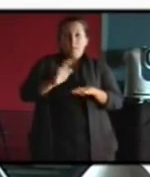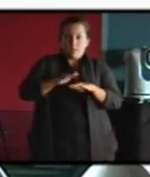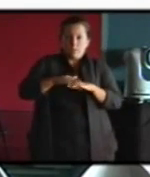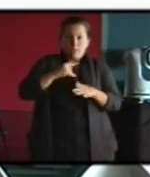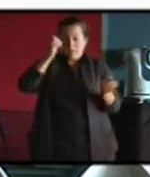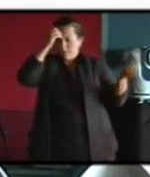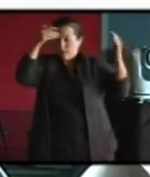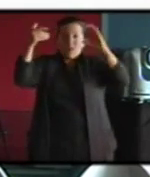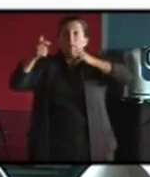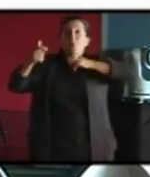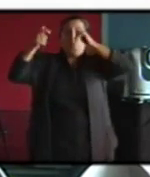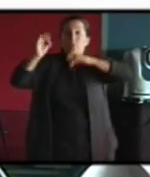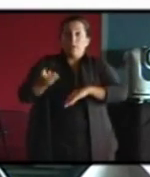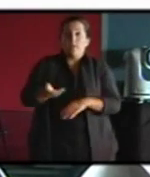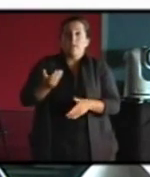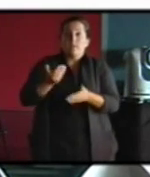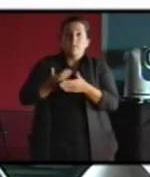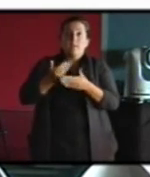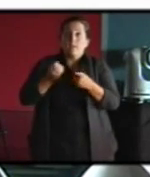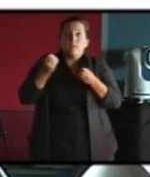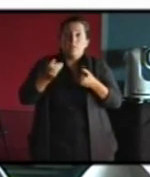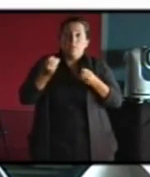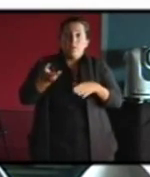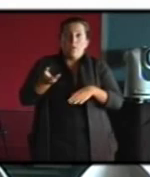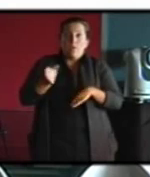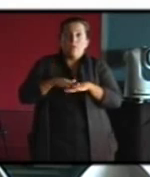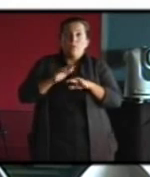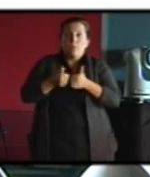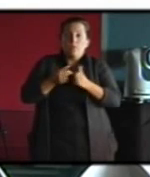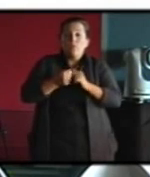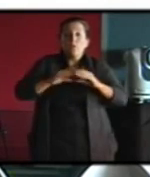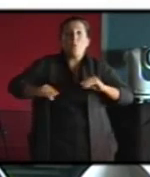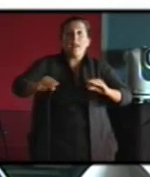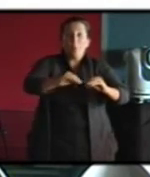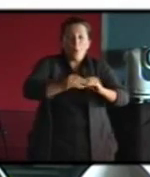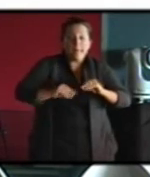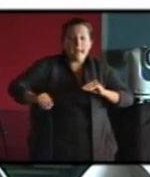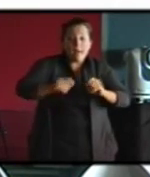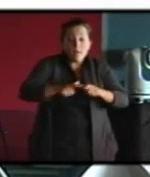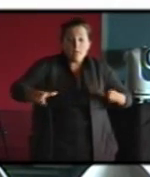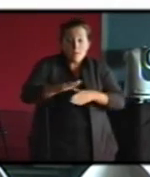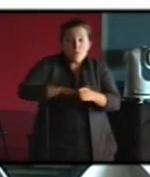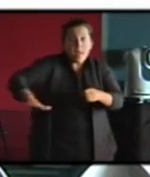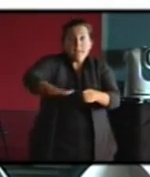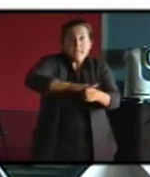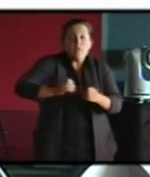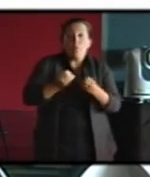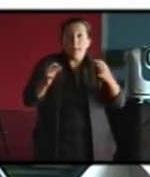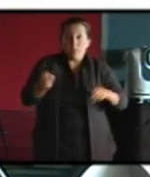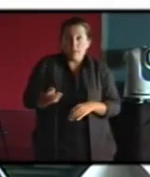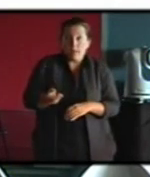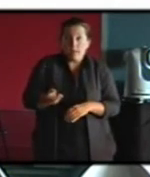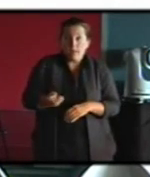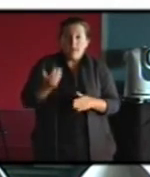On est renvoyé assez rapidement aux produits immobiliers et à son assiette foncière. Évidemment que si on fait l'équation de